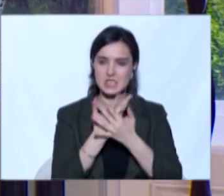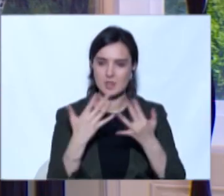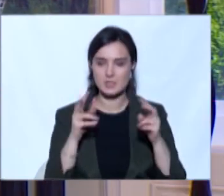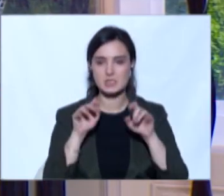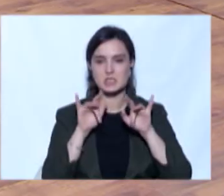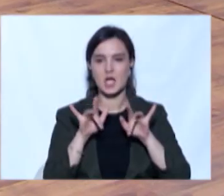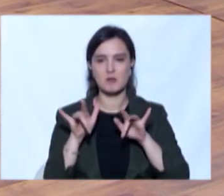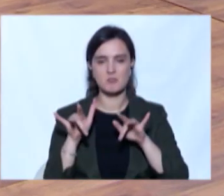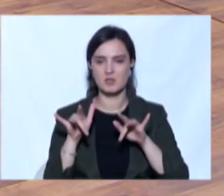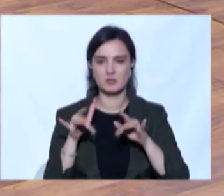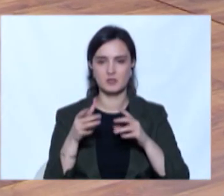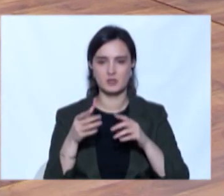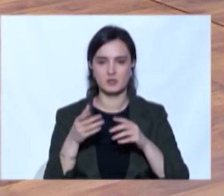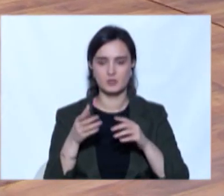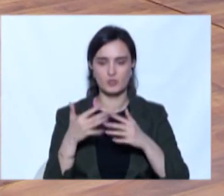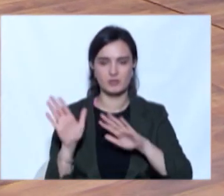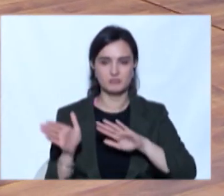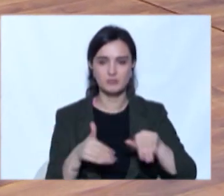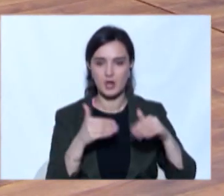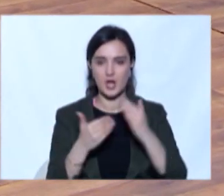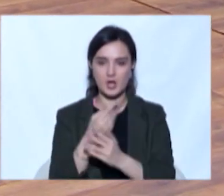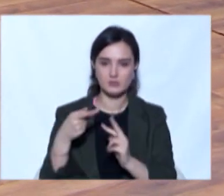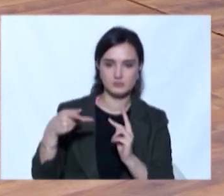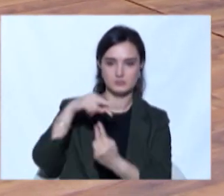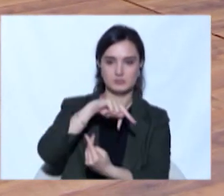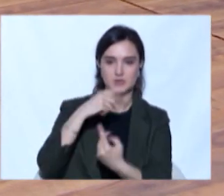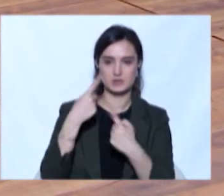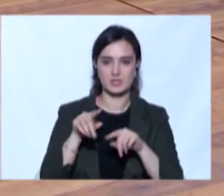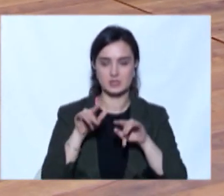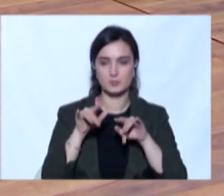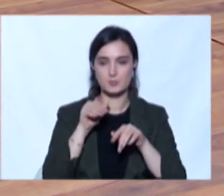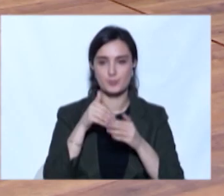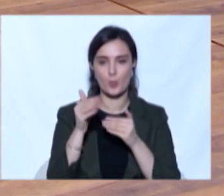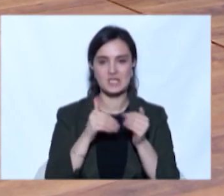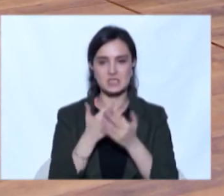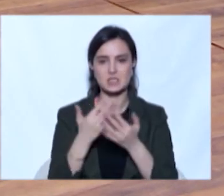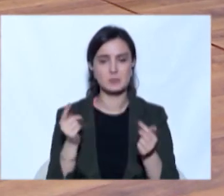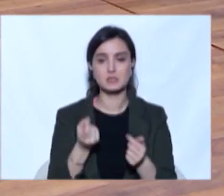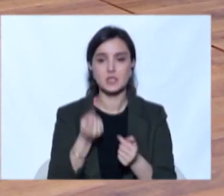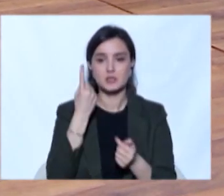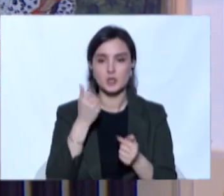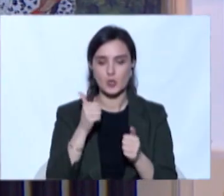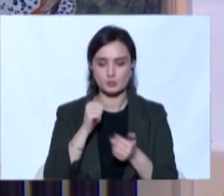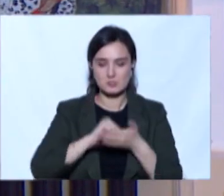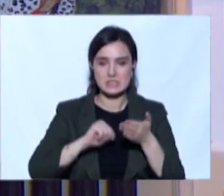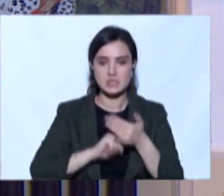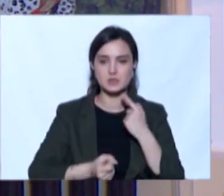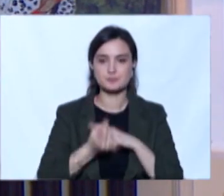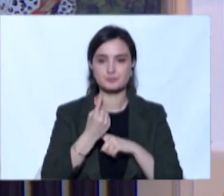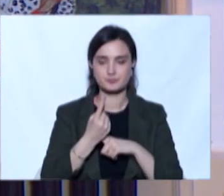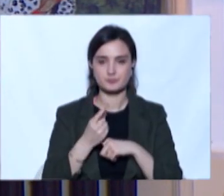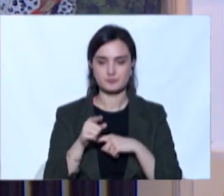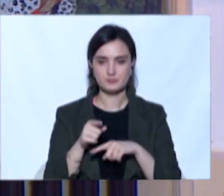და მათ ანაცვლებს მე სხვა ახალი. რა თქვენი აზრით, როგორ ფიქრობთ, რა იწვევს ამ ყველაფერს, რა იწვევს აი